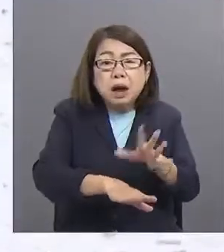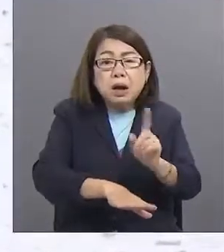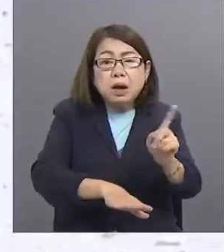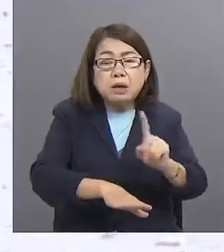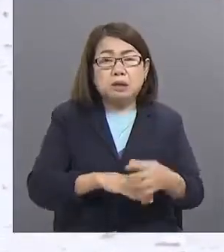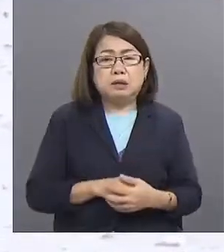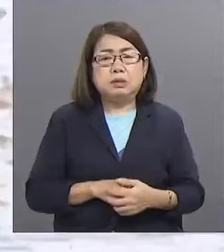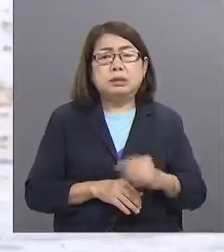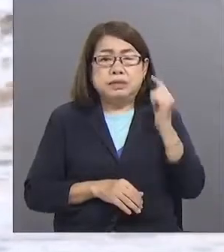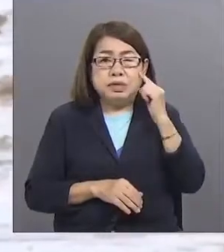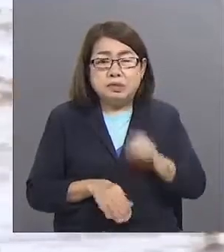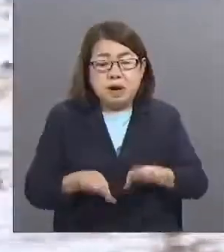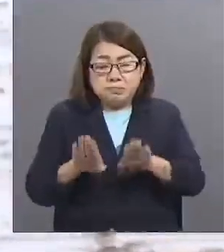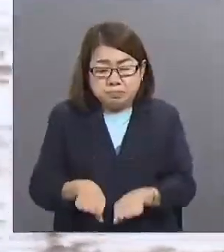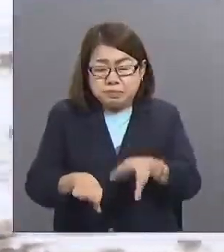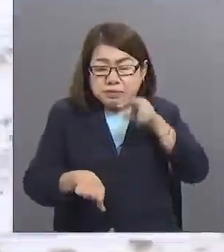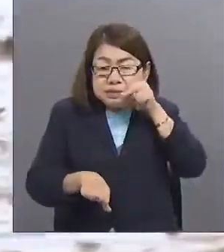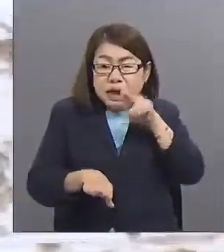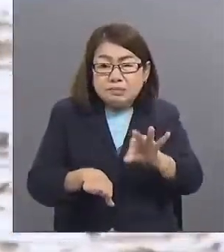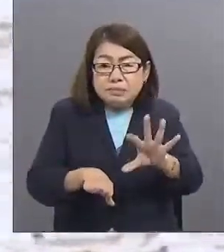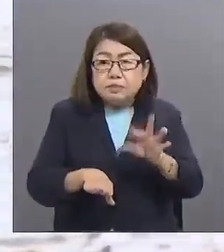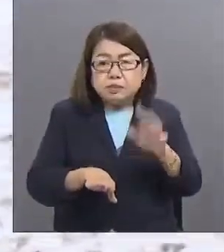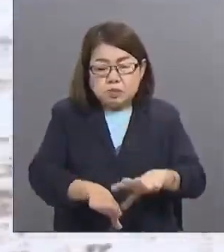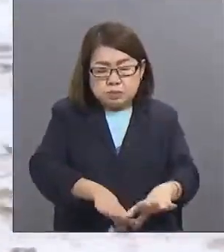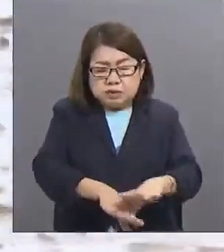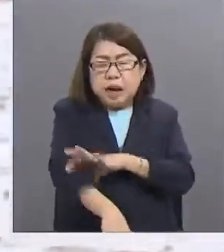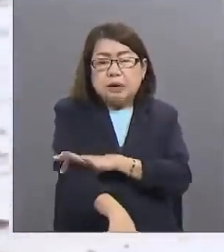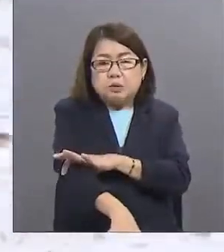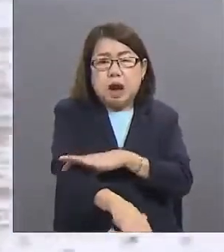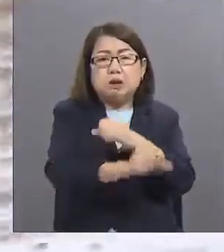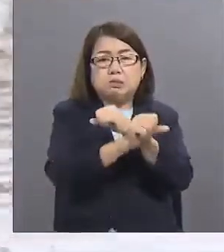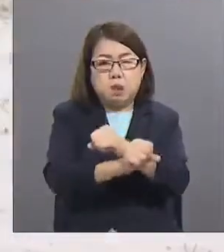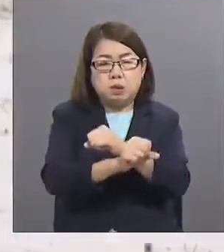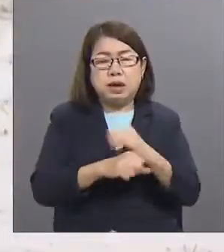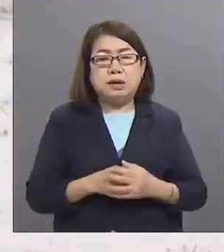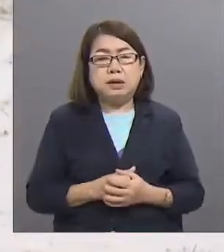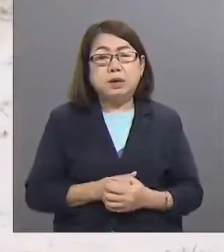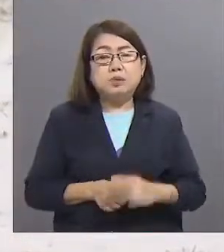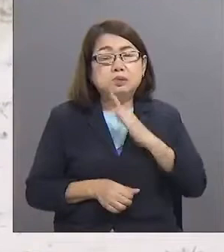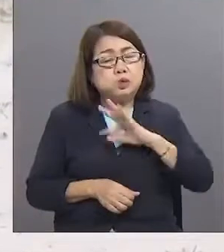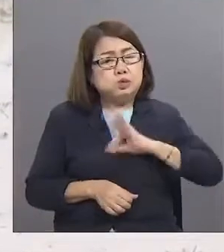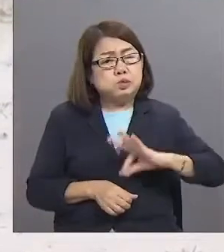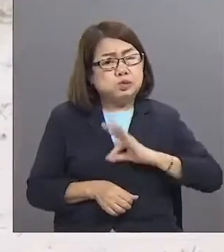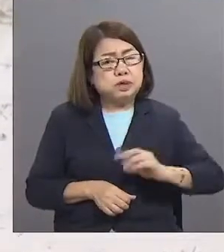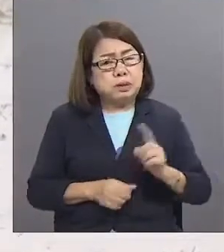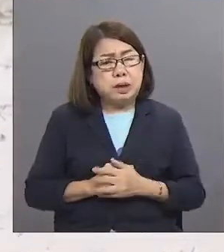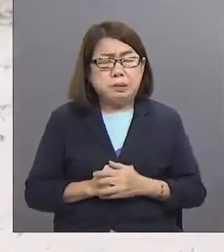ถ้าคาบลงไปในน้ำท่วมขังจะต้องสวมชุดหรือว่ารองเท้าที่สามารถป้องกันได้นะคะและหากมีอาการค่ะอย่างเช่